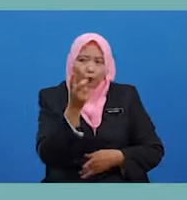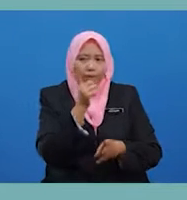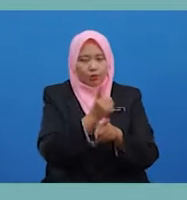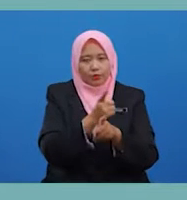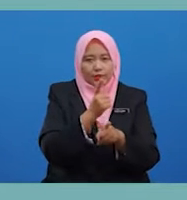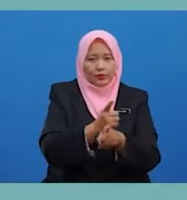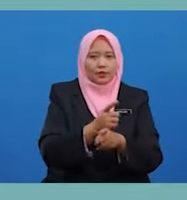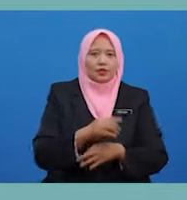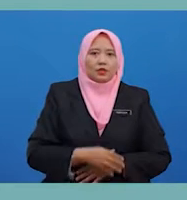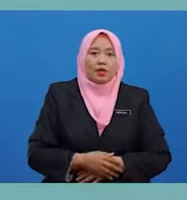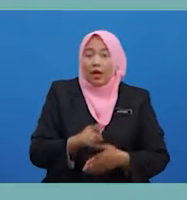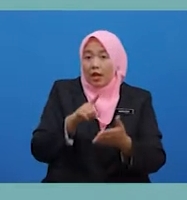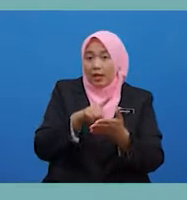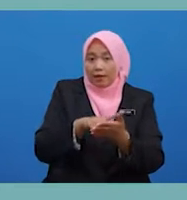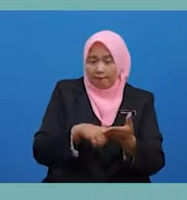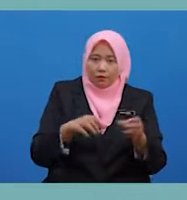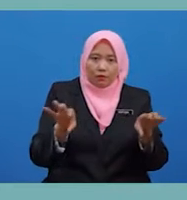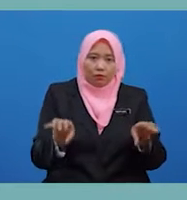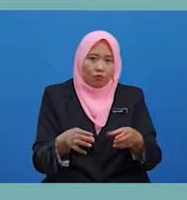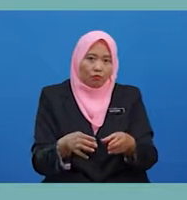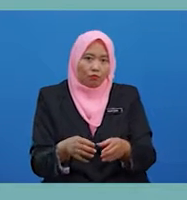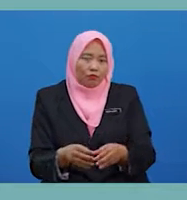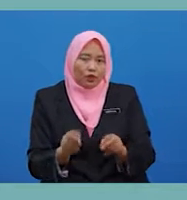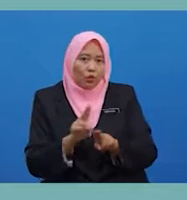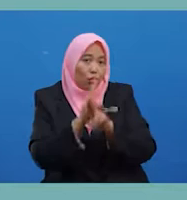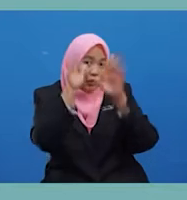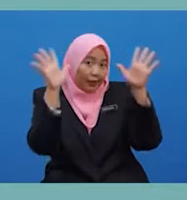Baiklah, apa yang boleh kita huraikan dari jadual berikut?